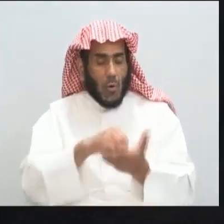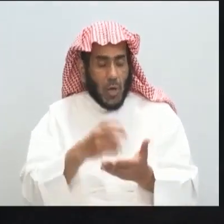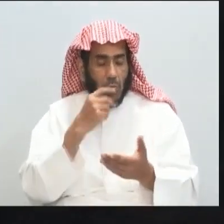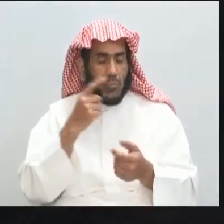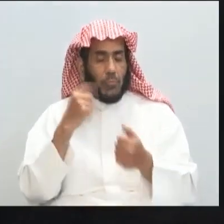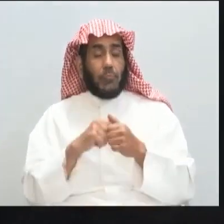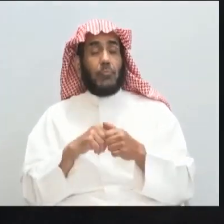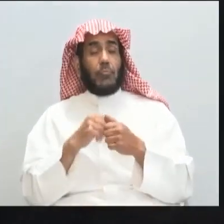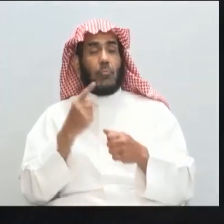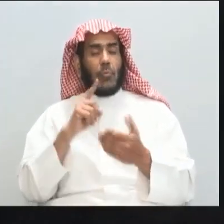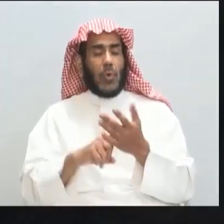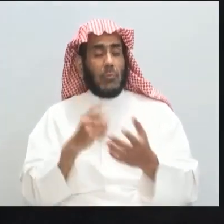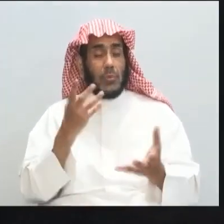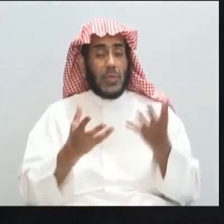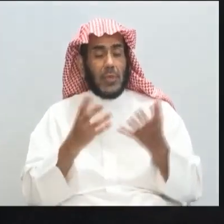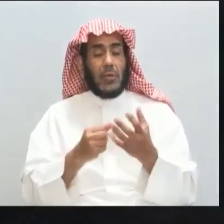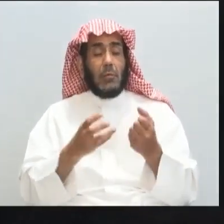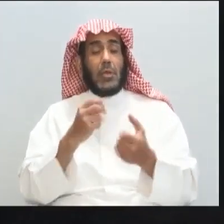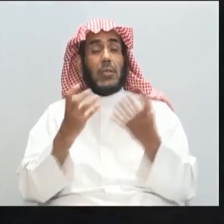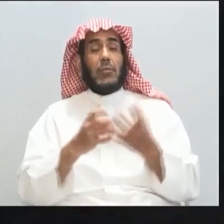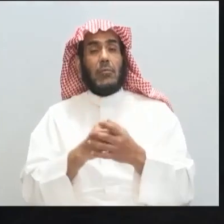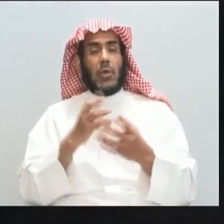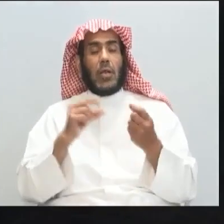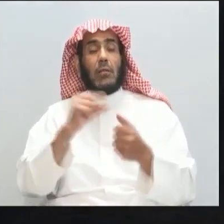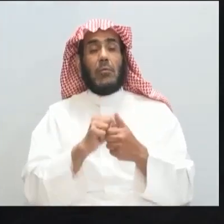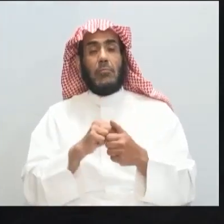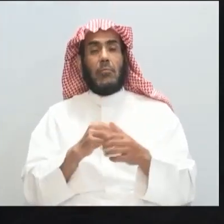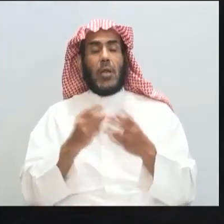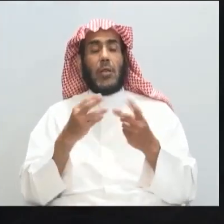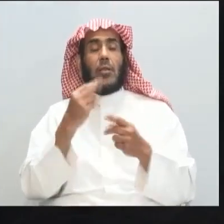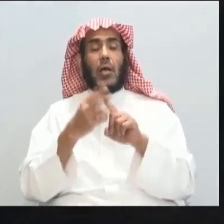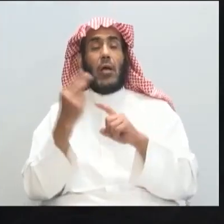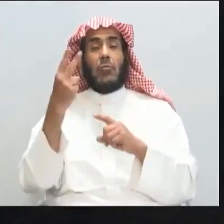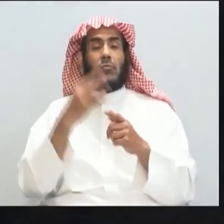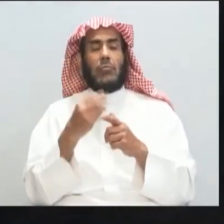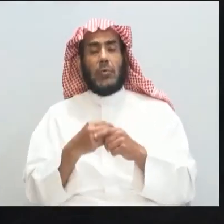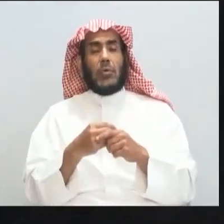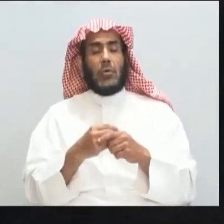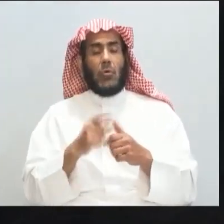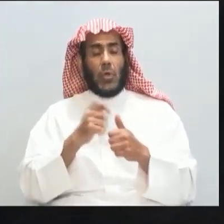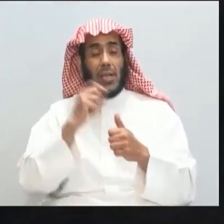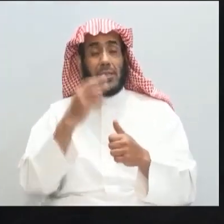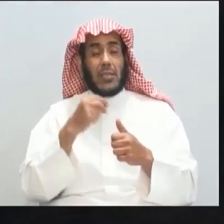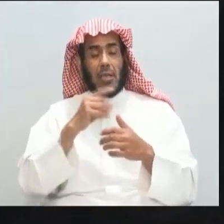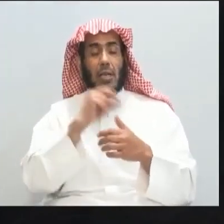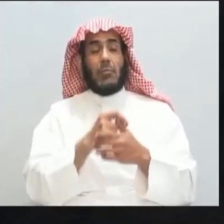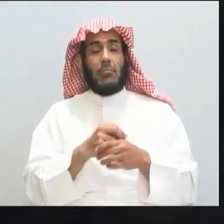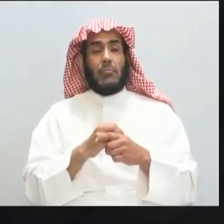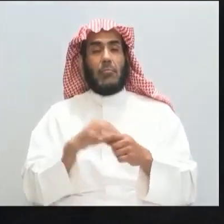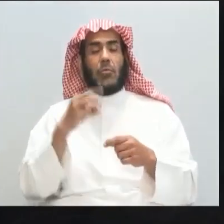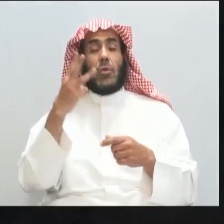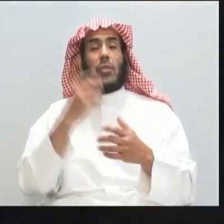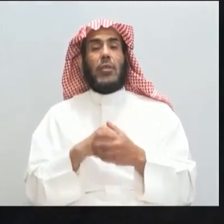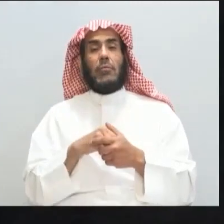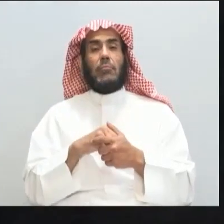واروا ان الميزان او البناء الصرفي للكلمه على ثلاث احرف وان الاصل الجذر في الكلمه هي